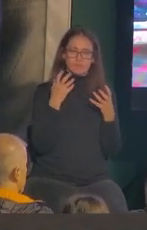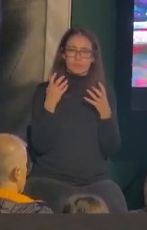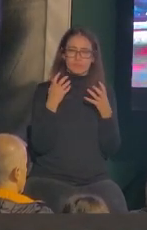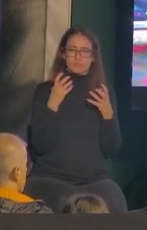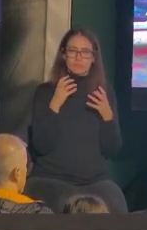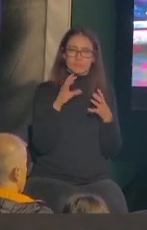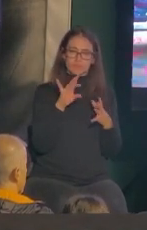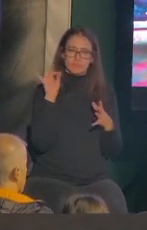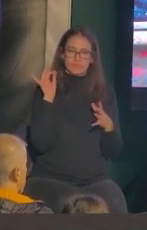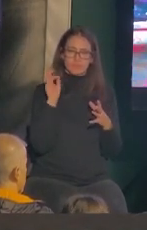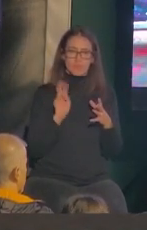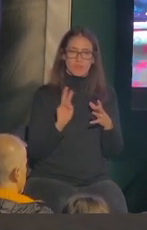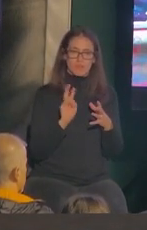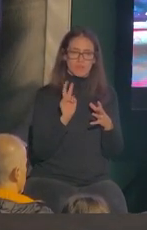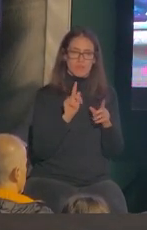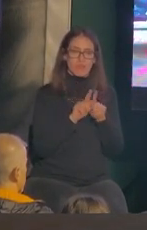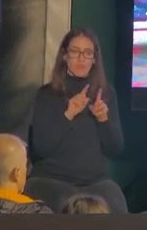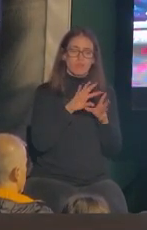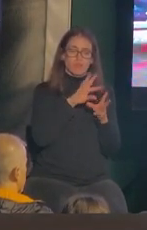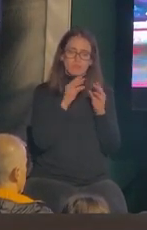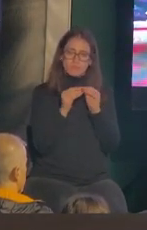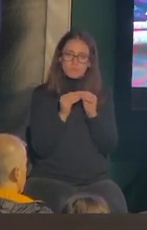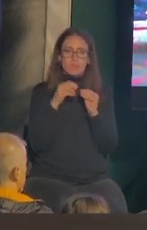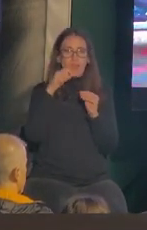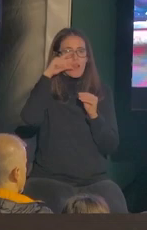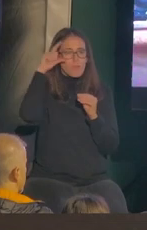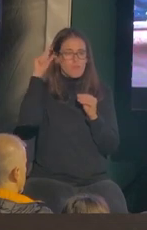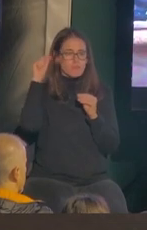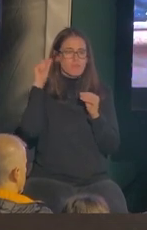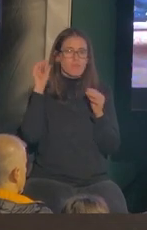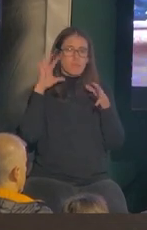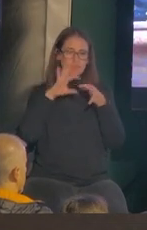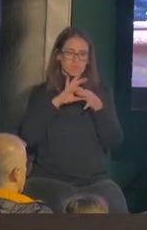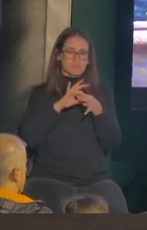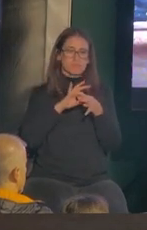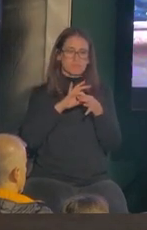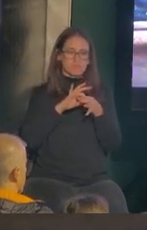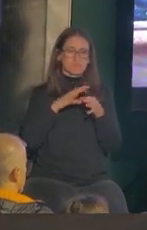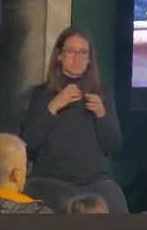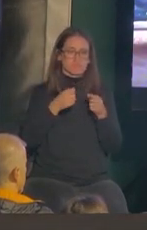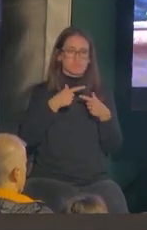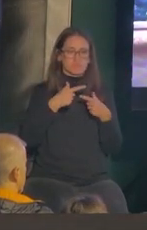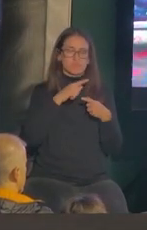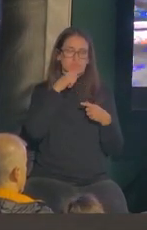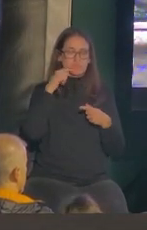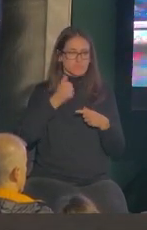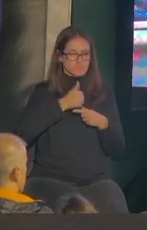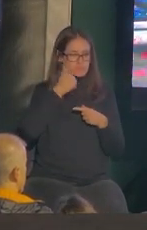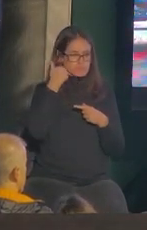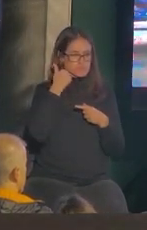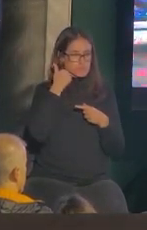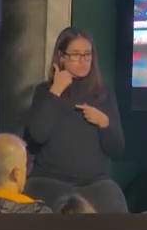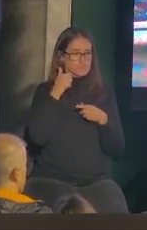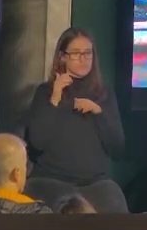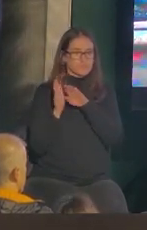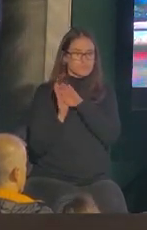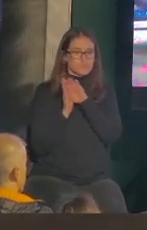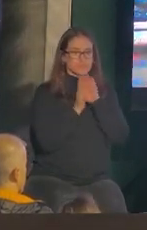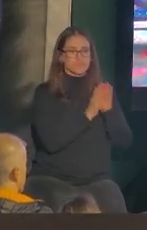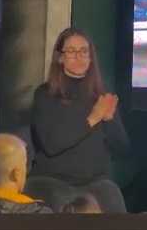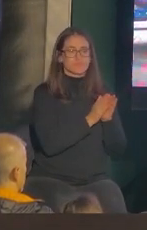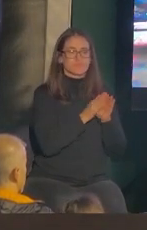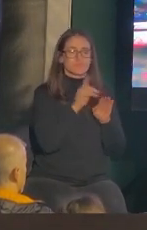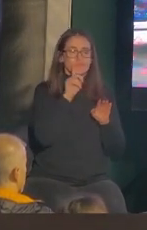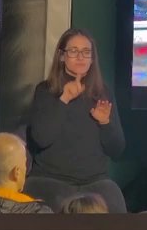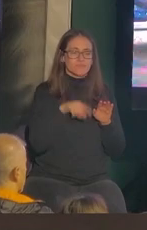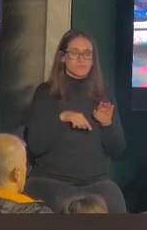la vainilla, que queda molt bé amb l'ametlla i potencia molt els gustos. Després, per un altre cantó, tenim